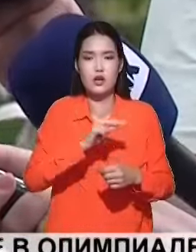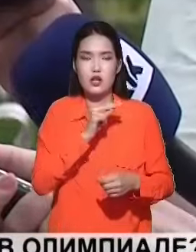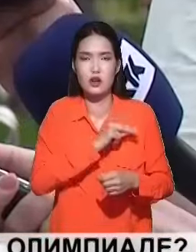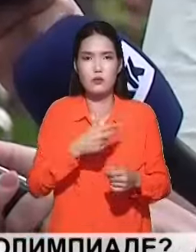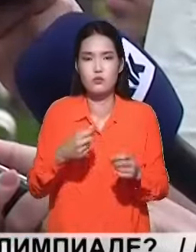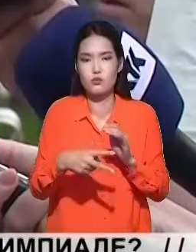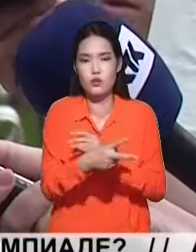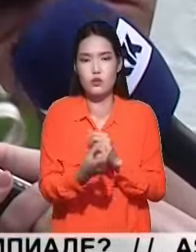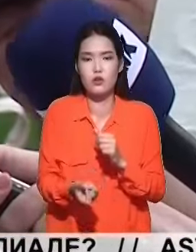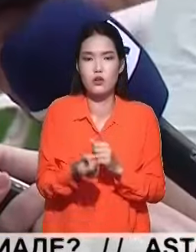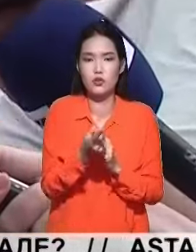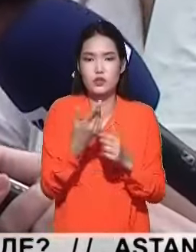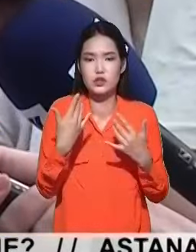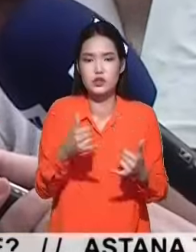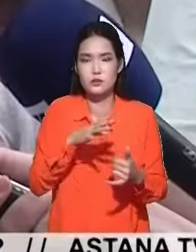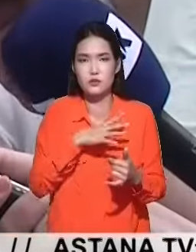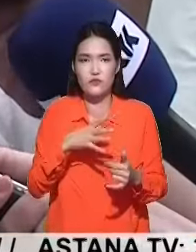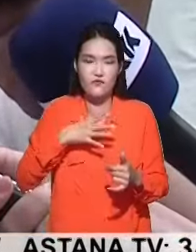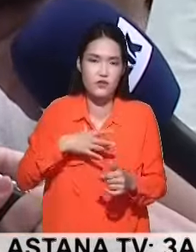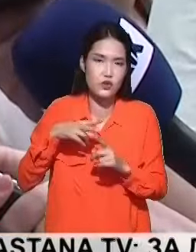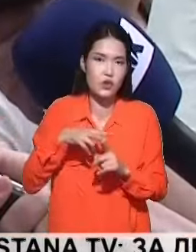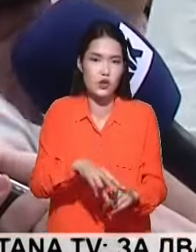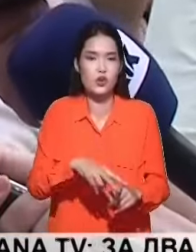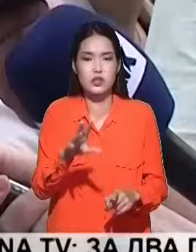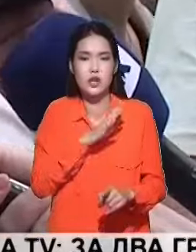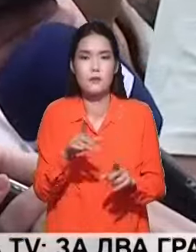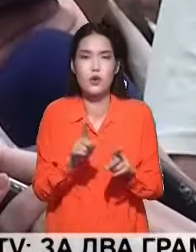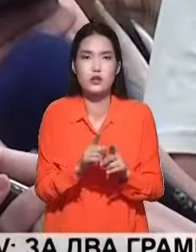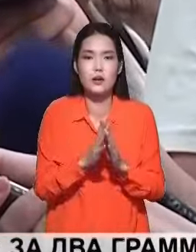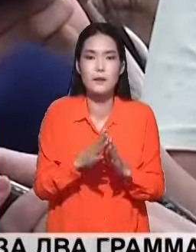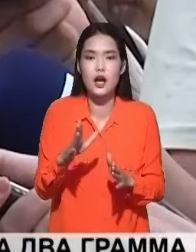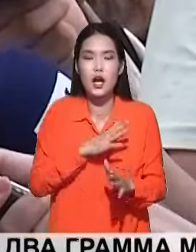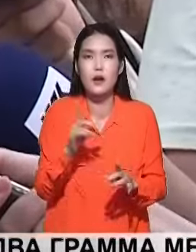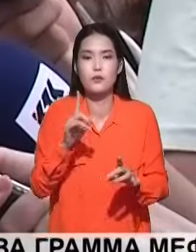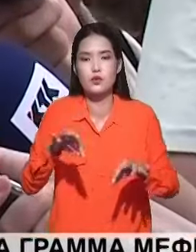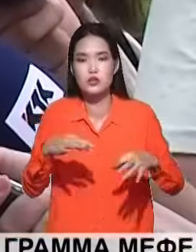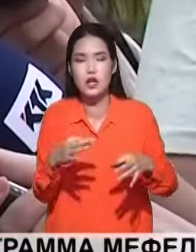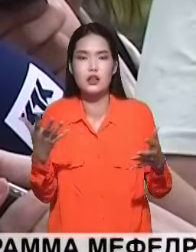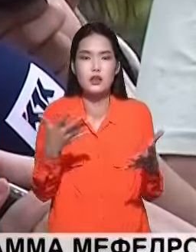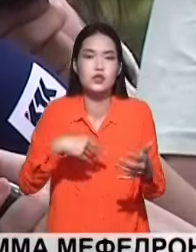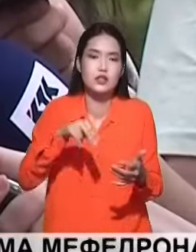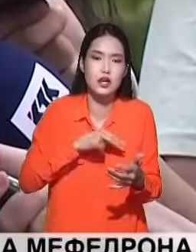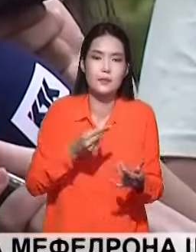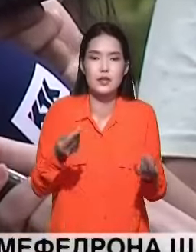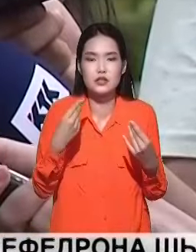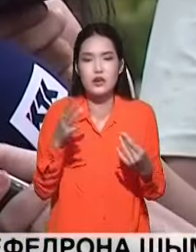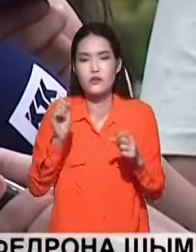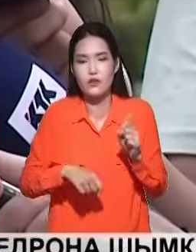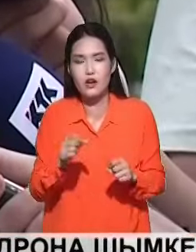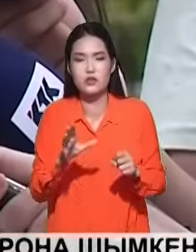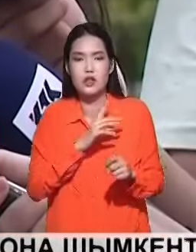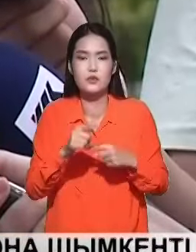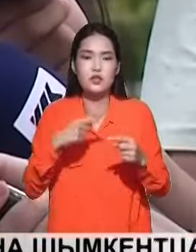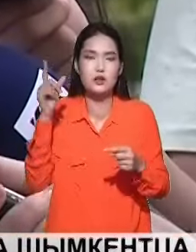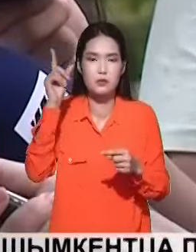старшей медсестры 30 лет. Меня вынудили уйти. Сначала меня попросили без каких-либо объяснений сдать всю свою работу медсестры, а затем начались понижения